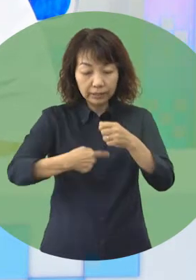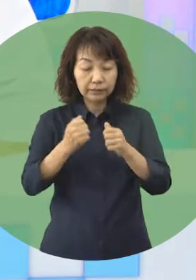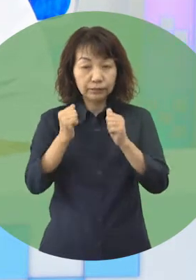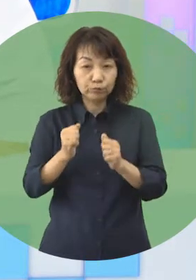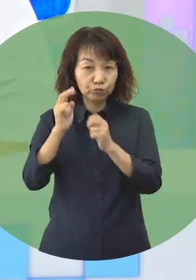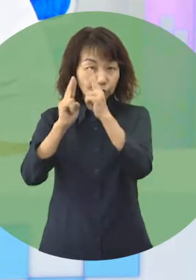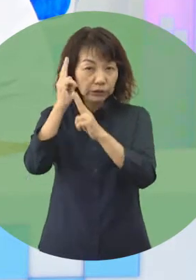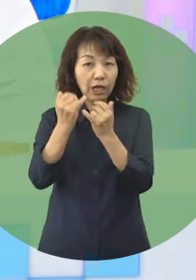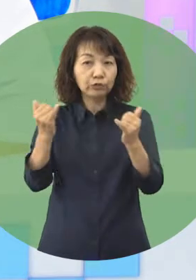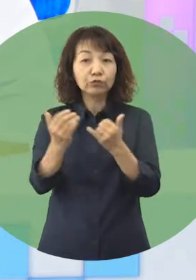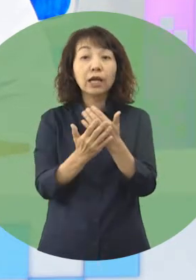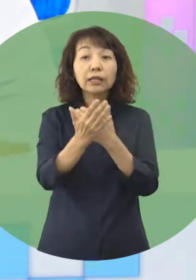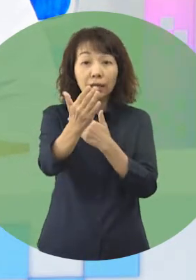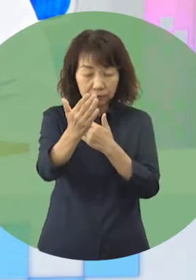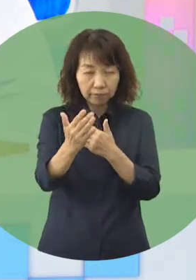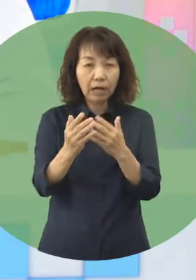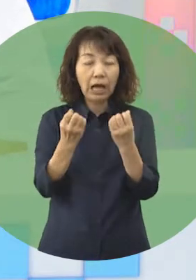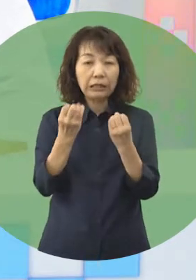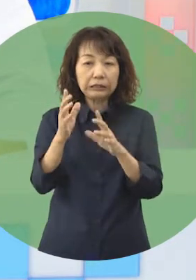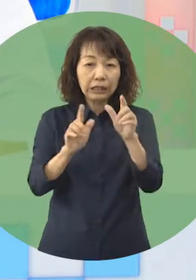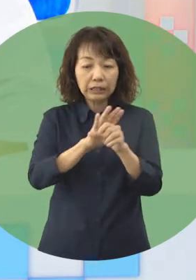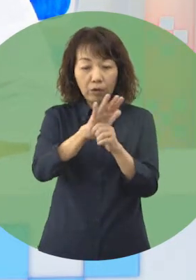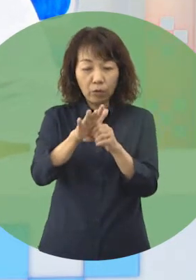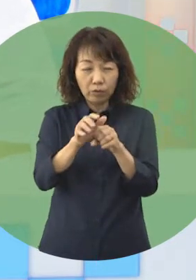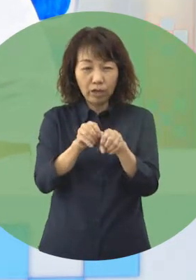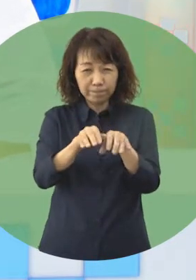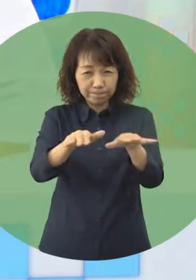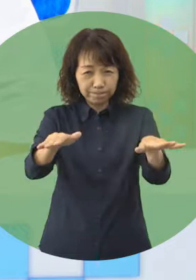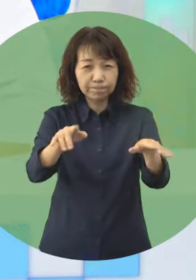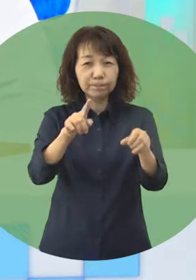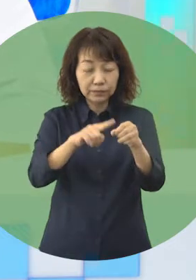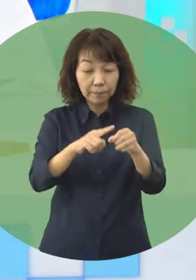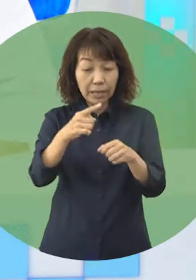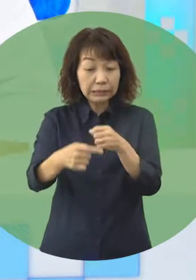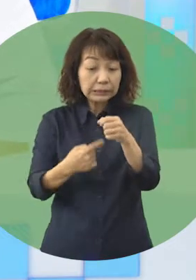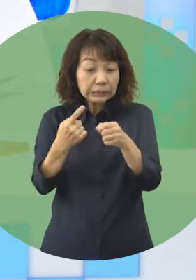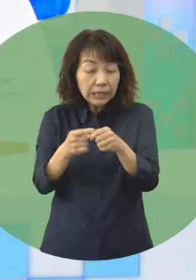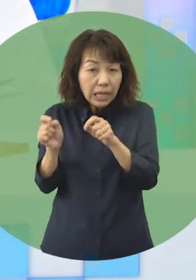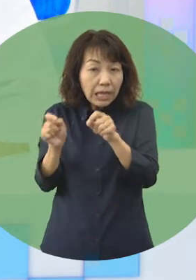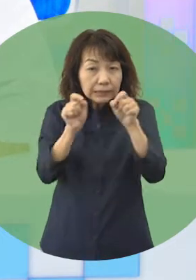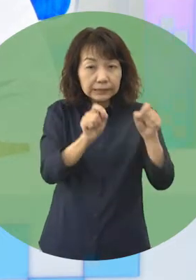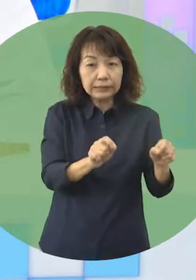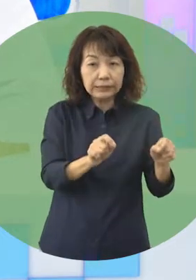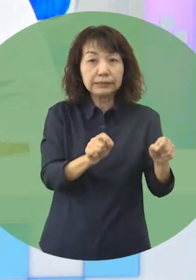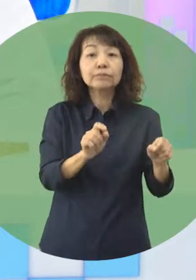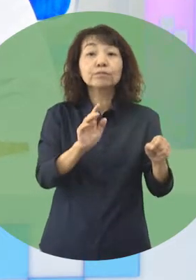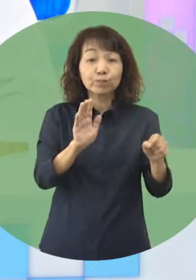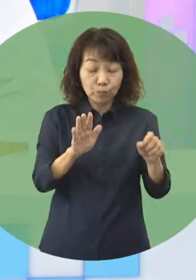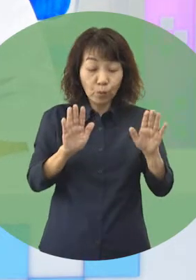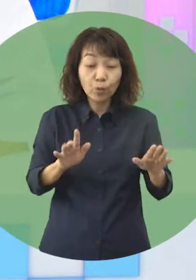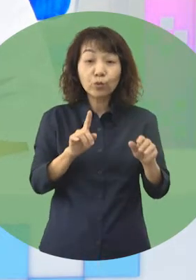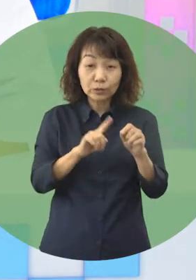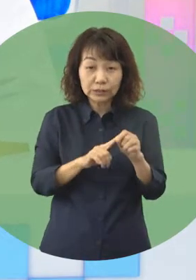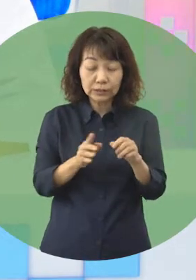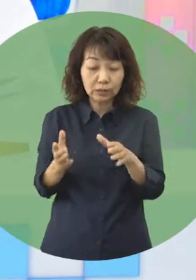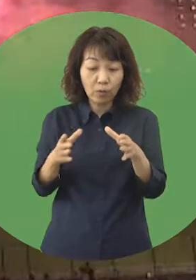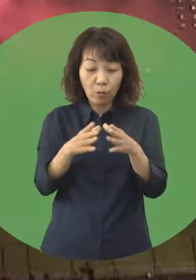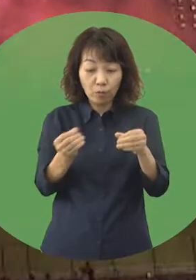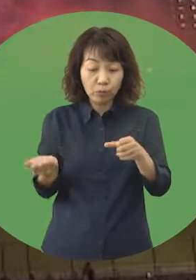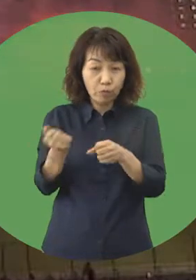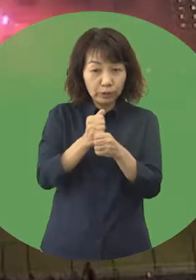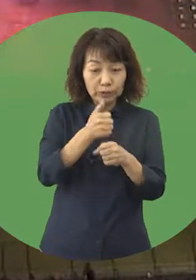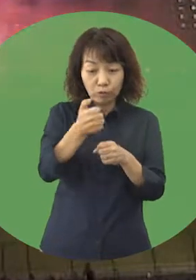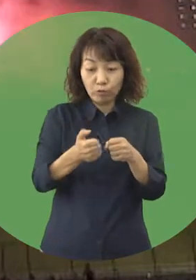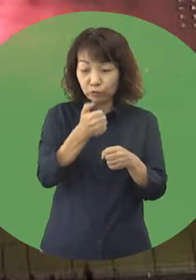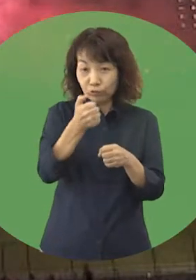ス感染拡大の影響もあって1年延期となりましたが、本土復帰50年の節目となる今年、